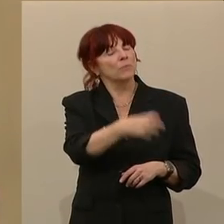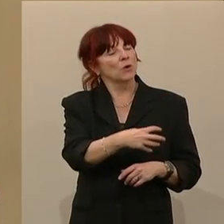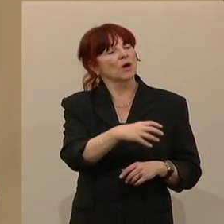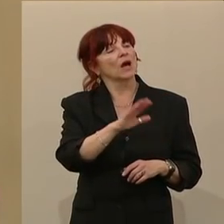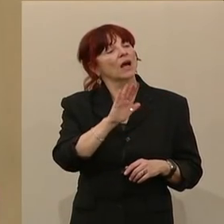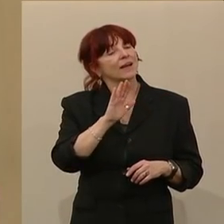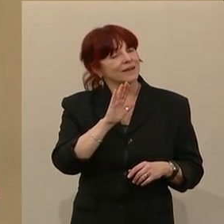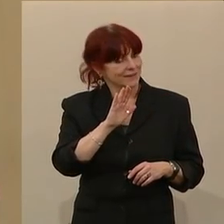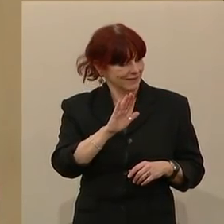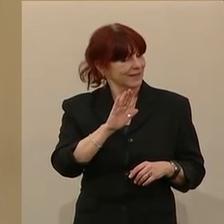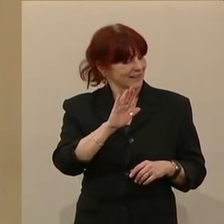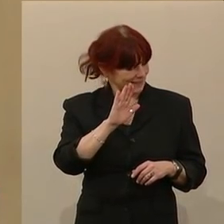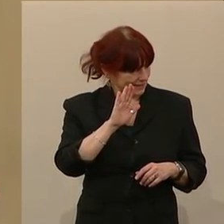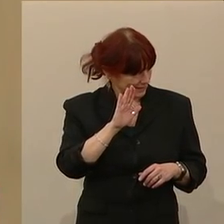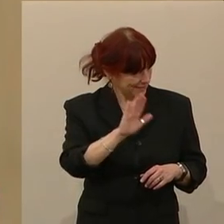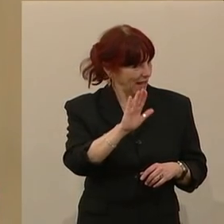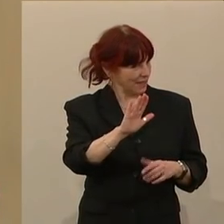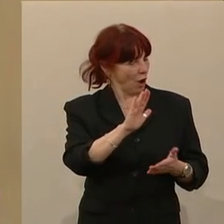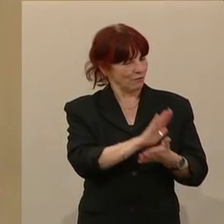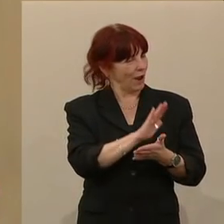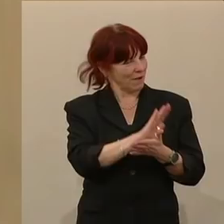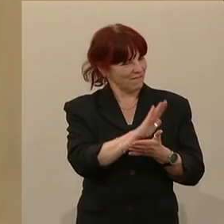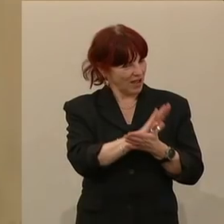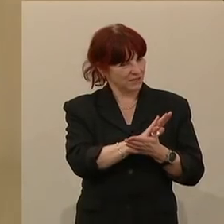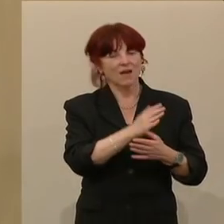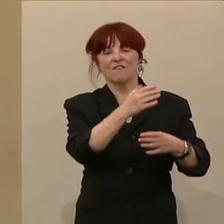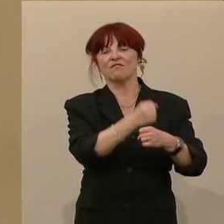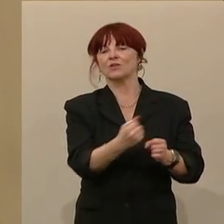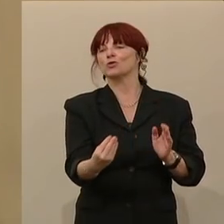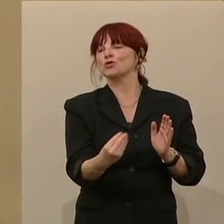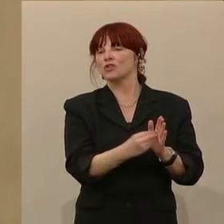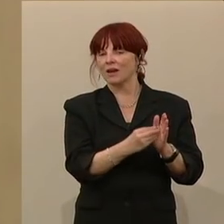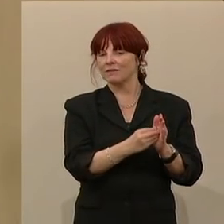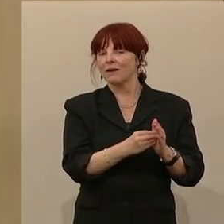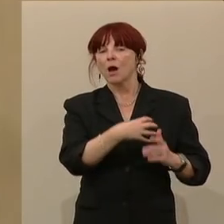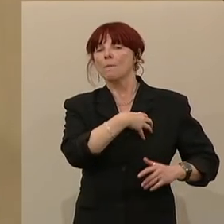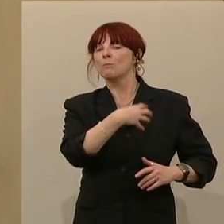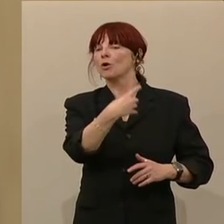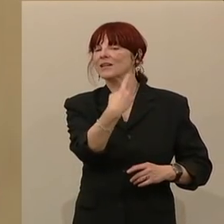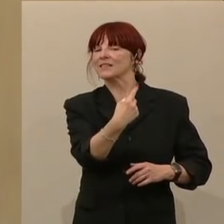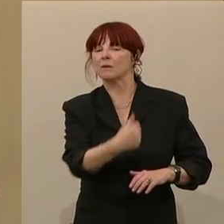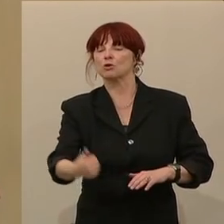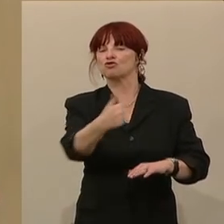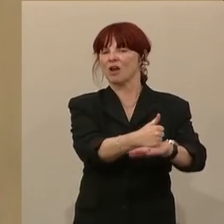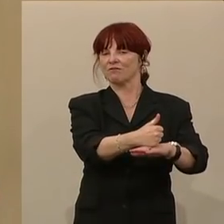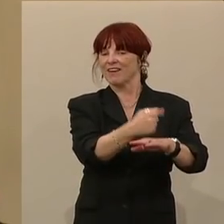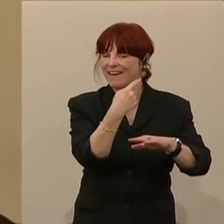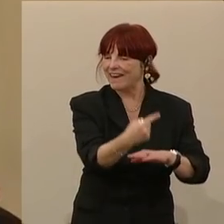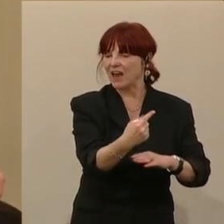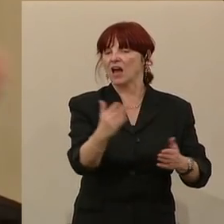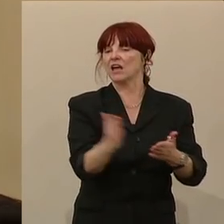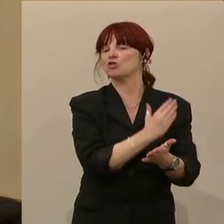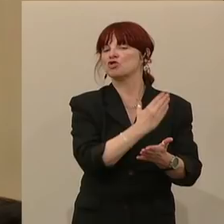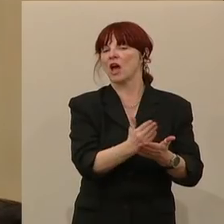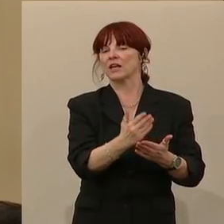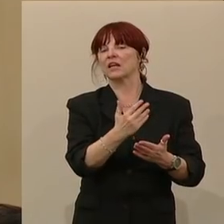sollte, nämlich der Chef im Haus. Und entscheidet darüber, was die Abgeordneten, was die Parteien zu tun haben.